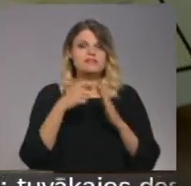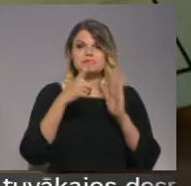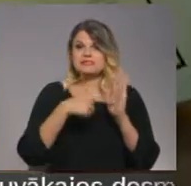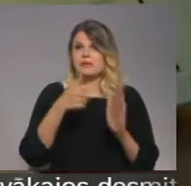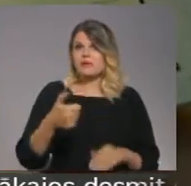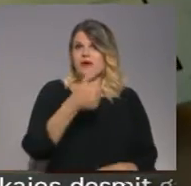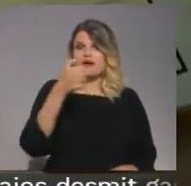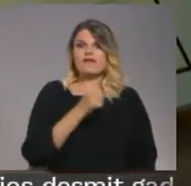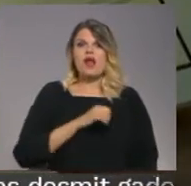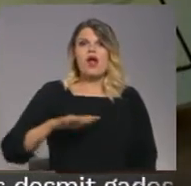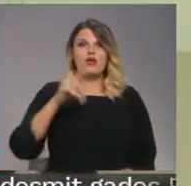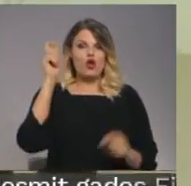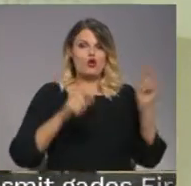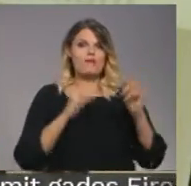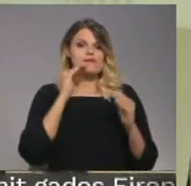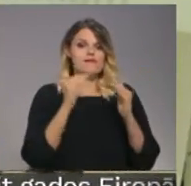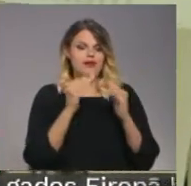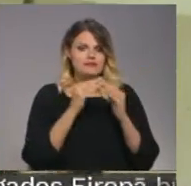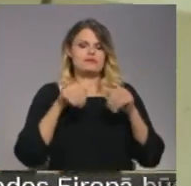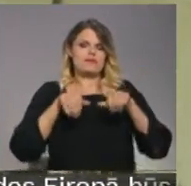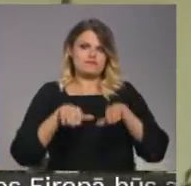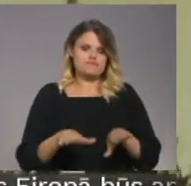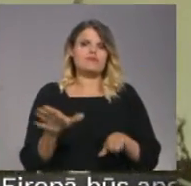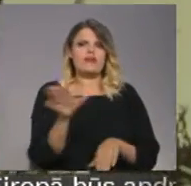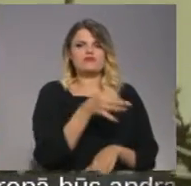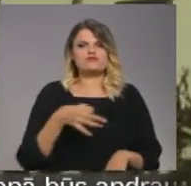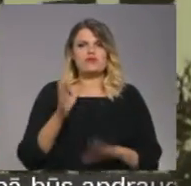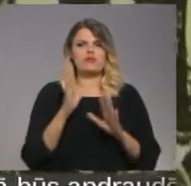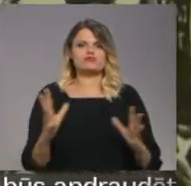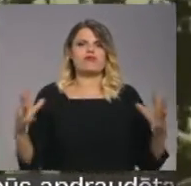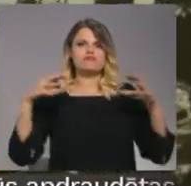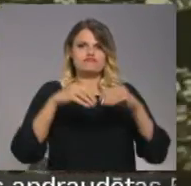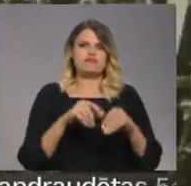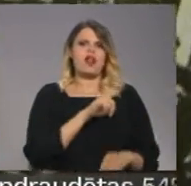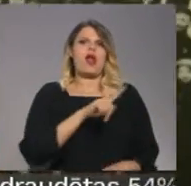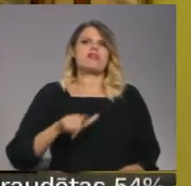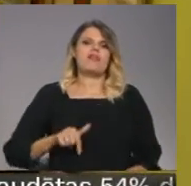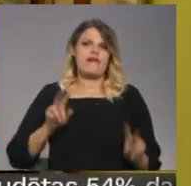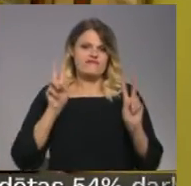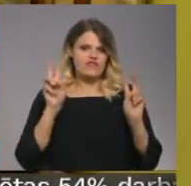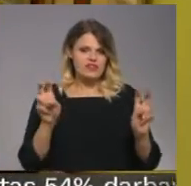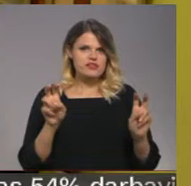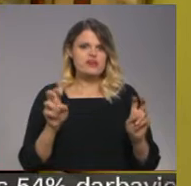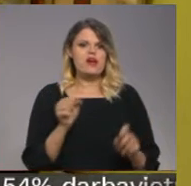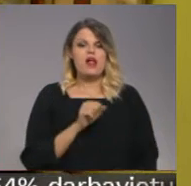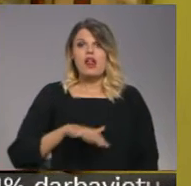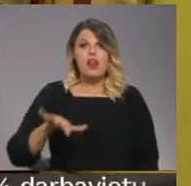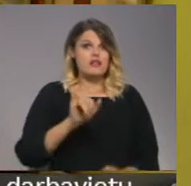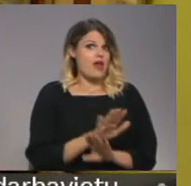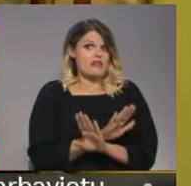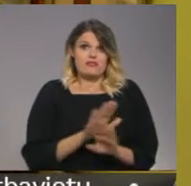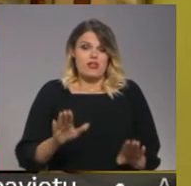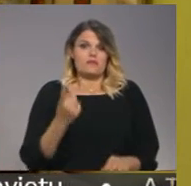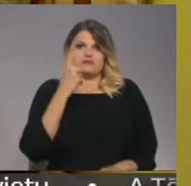Gadā Latgales kongresā Rēzeknē tika lemts par visu novadu apvienošanos vienotā Latvijā. Varbūt tad Latgaļa nebūtu